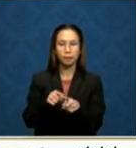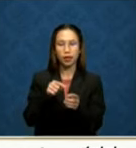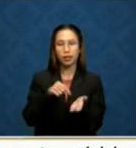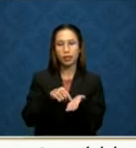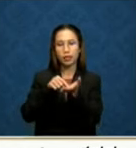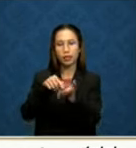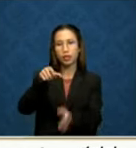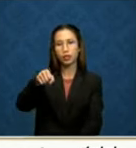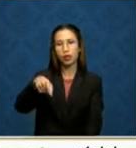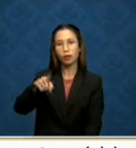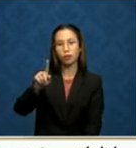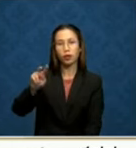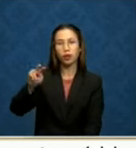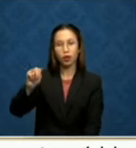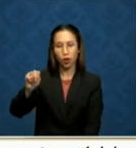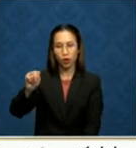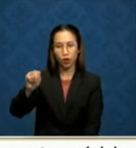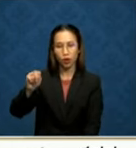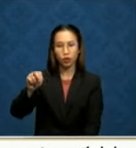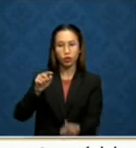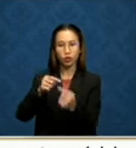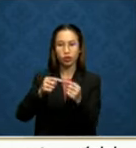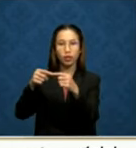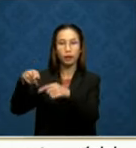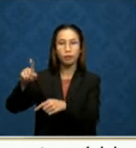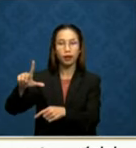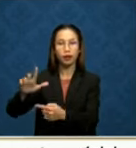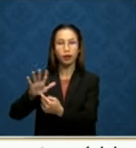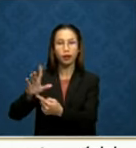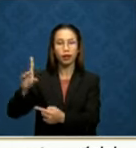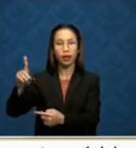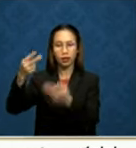โปน – หรสัรันแหง